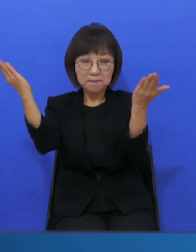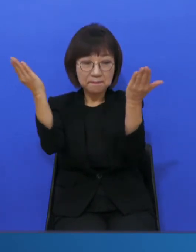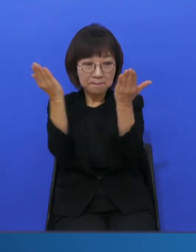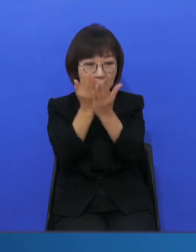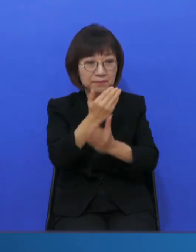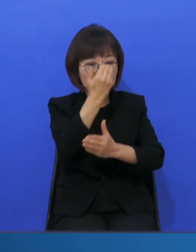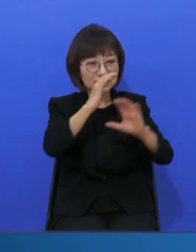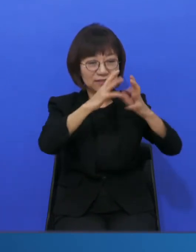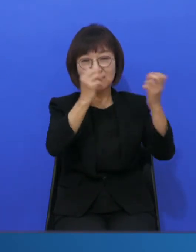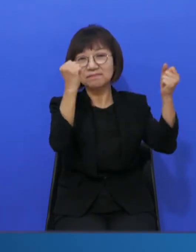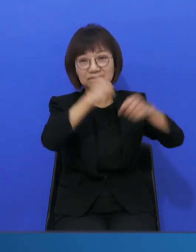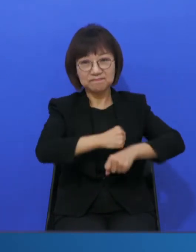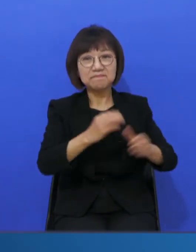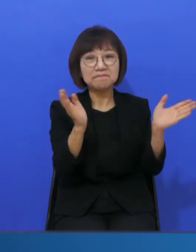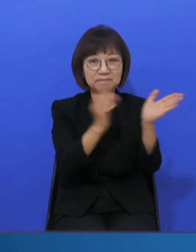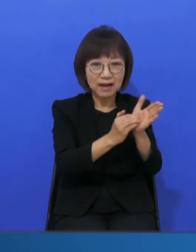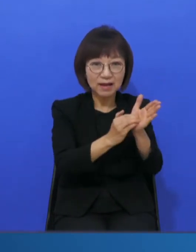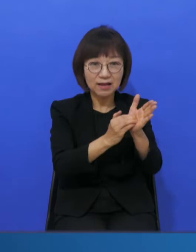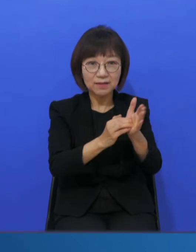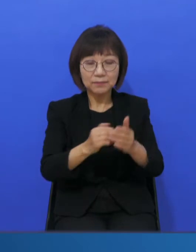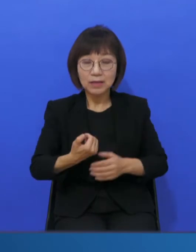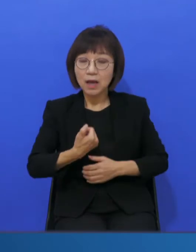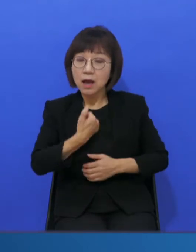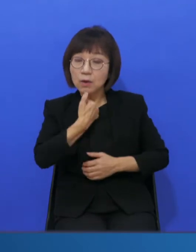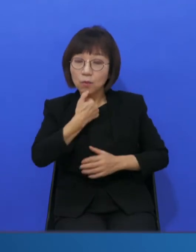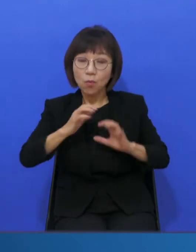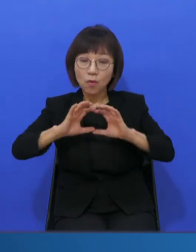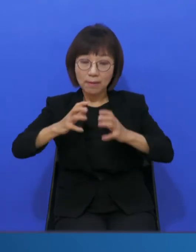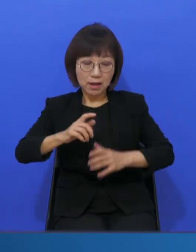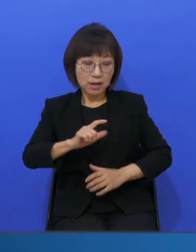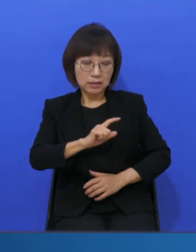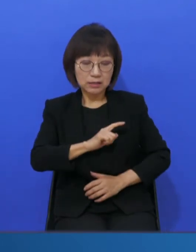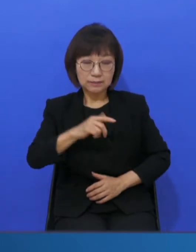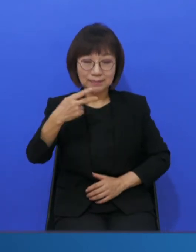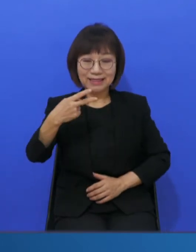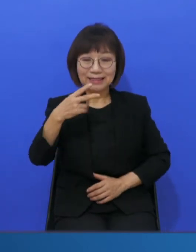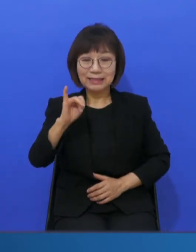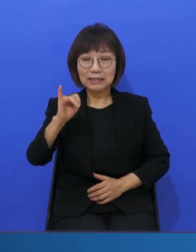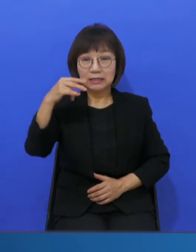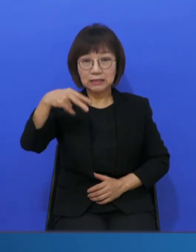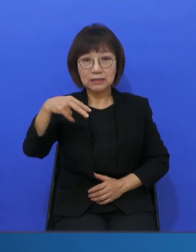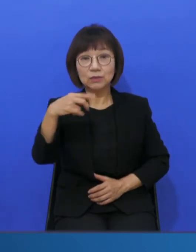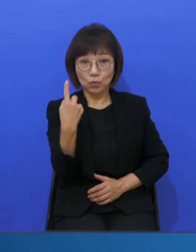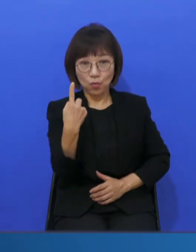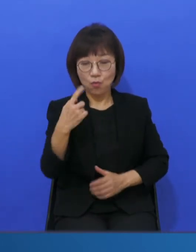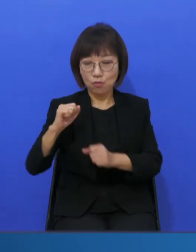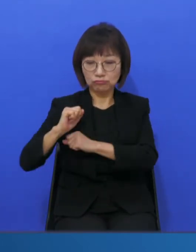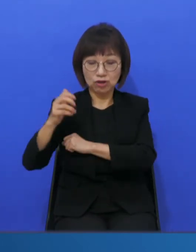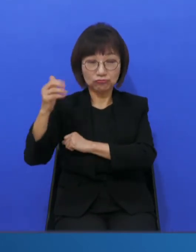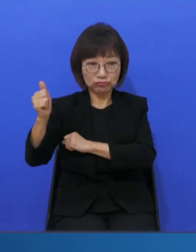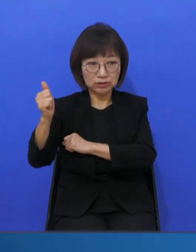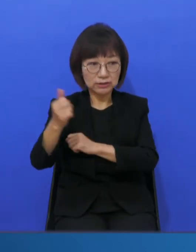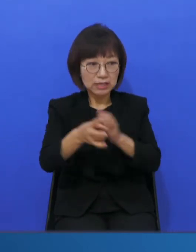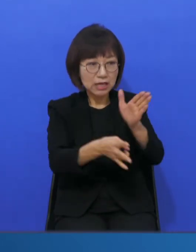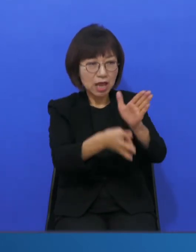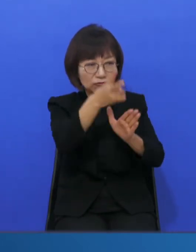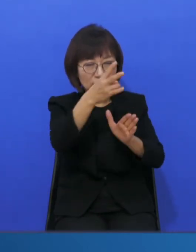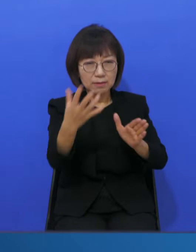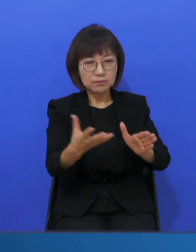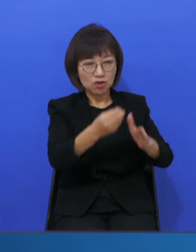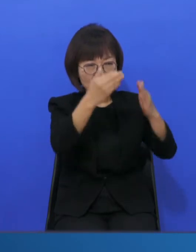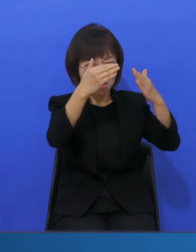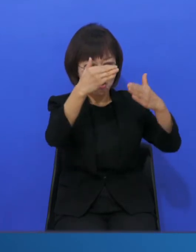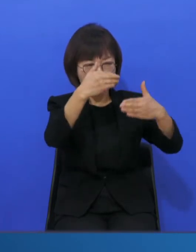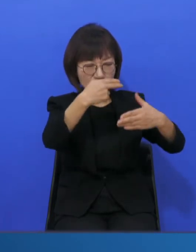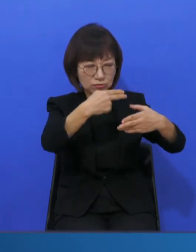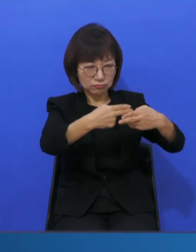to its knees. 로마의 디도라고 하는 장군이 예루살렘 성전 무너뜨립니다. And General Titus, we see that he goes